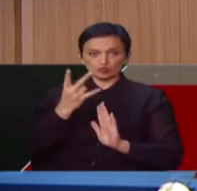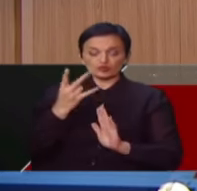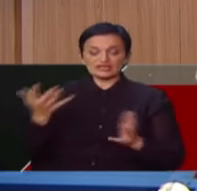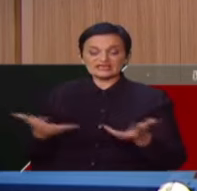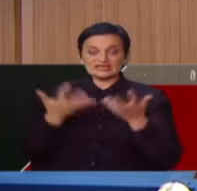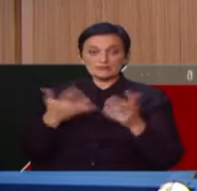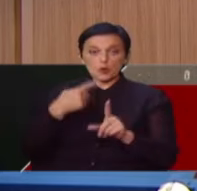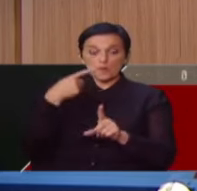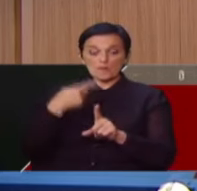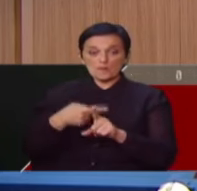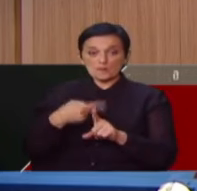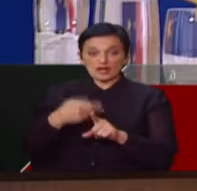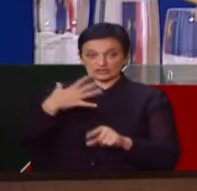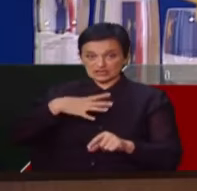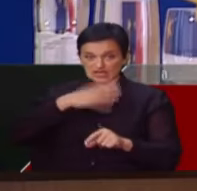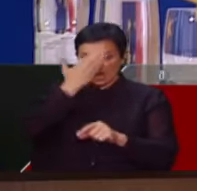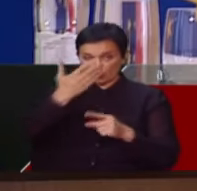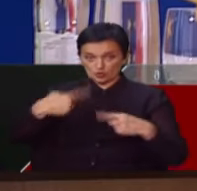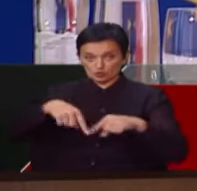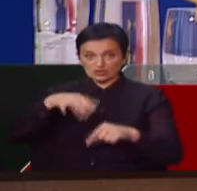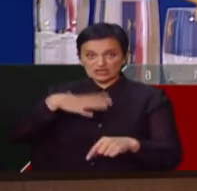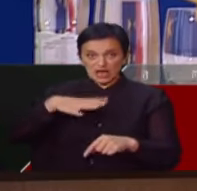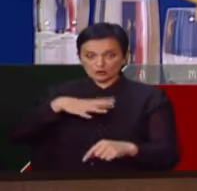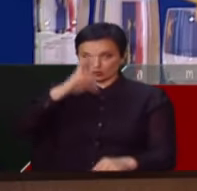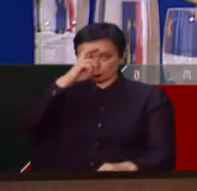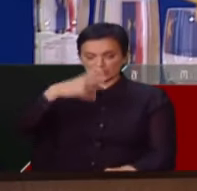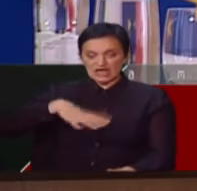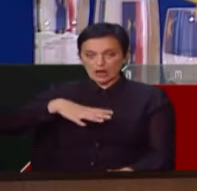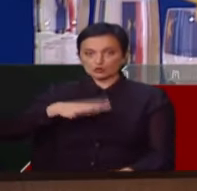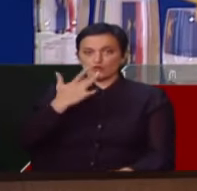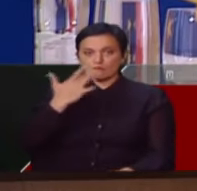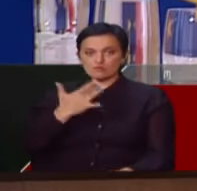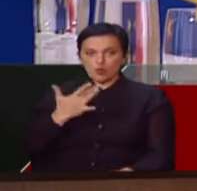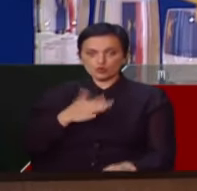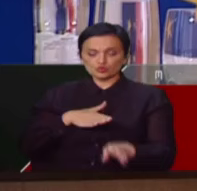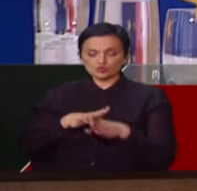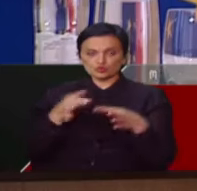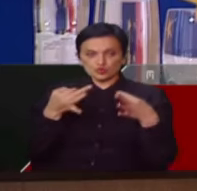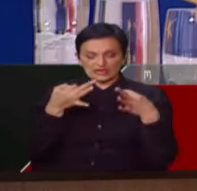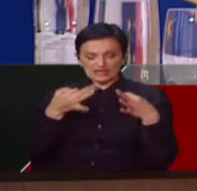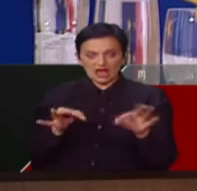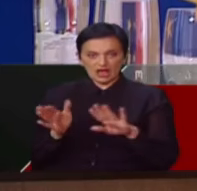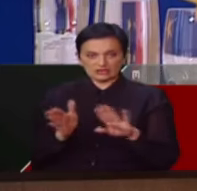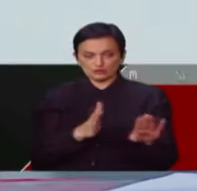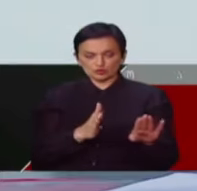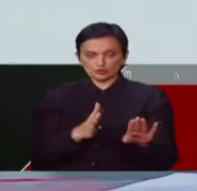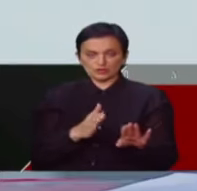ლიბერალური ფაშიზმისგან ქართული საზოგადოების, ქართული სახელმწიფოს, ქართული პოლიტიკის სრულად გათავისუფლების